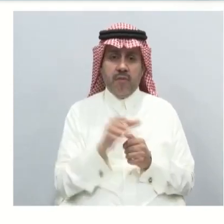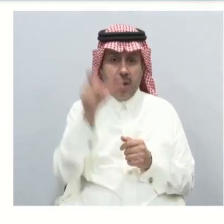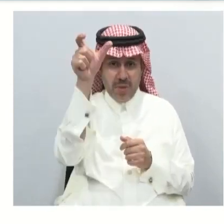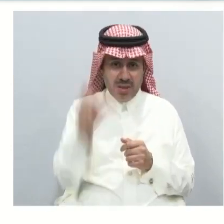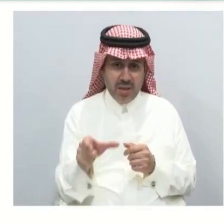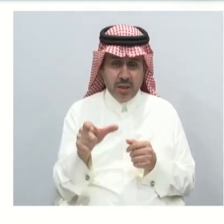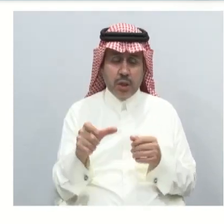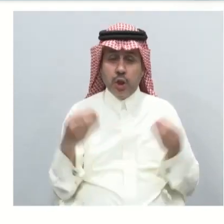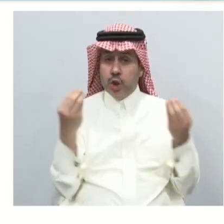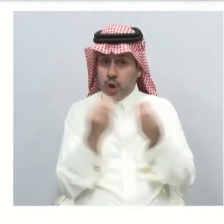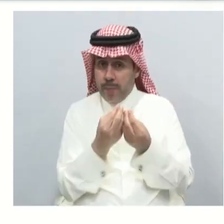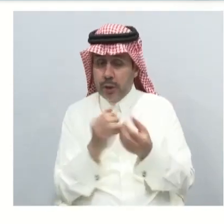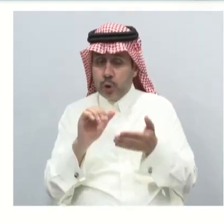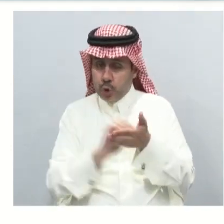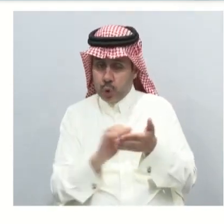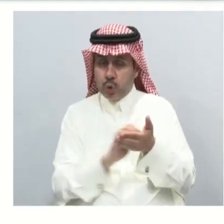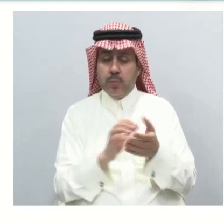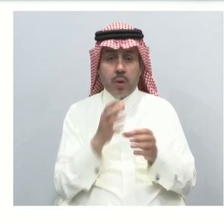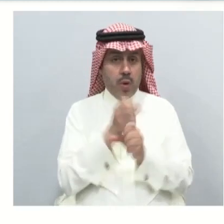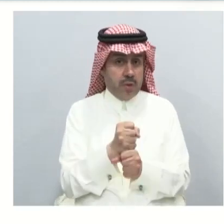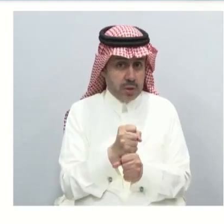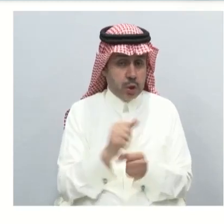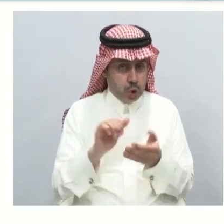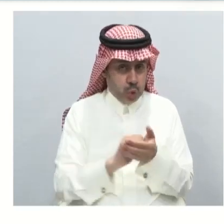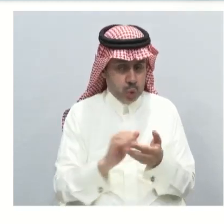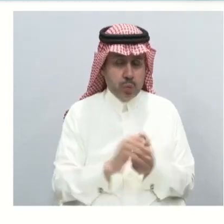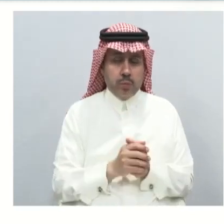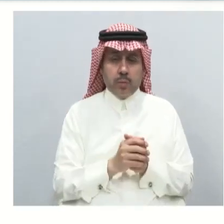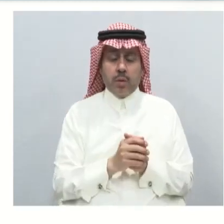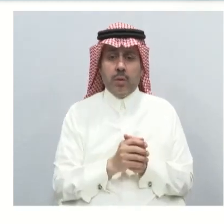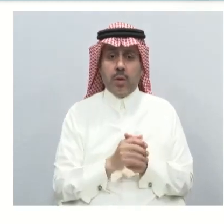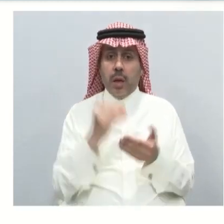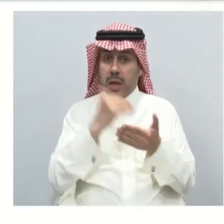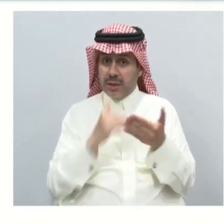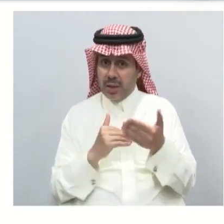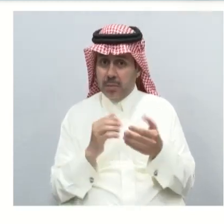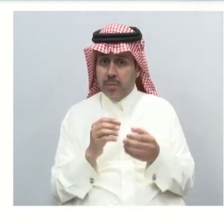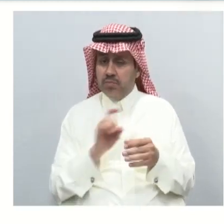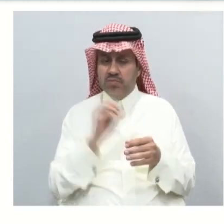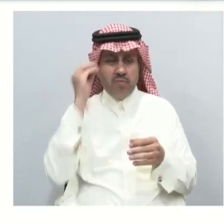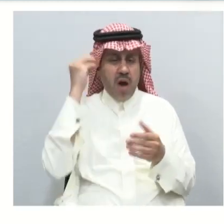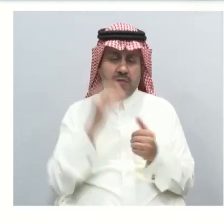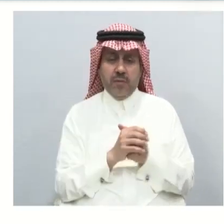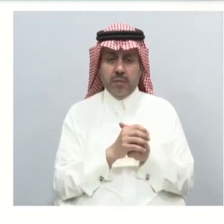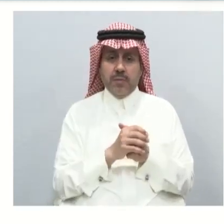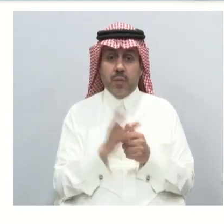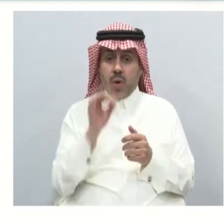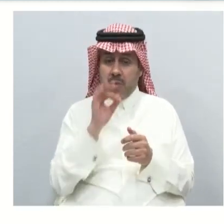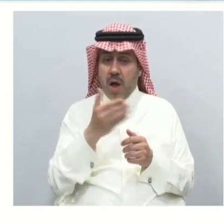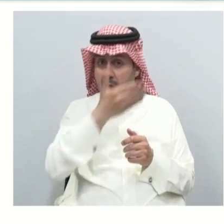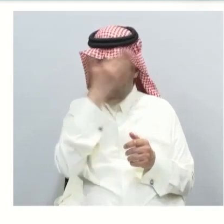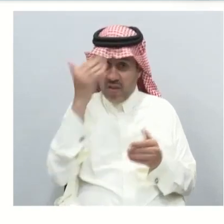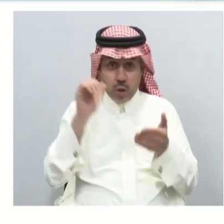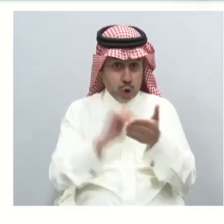من انسان اجتمعت فيه والتزمت والتزمها بفطرته ولو قيل له عددها لم يحسن ذلك وكم من